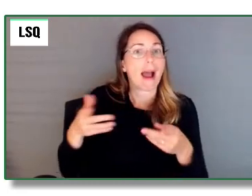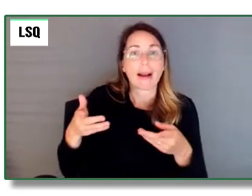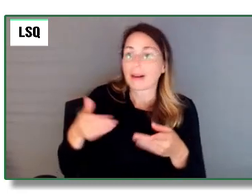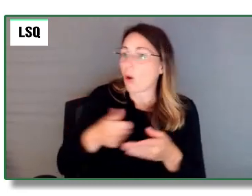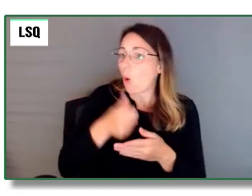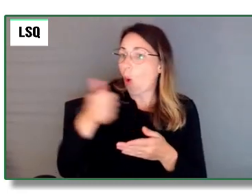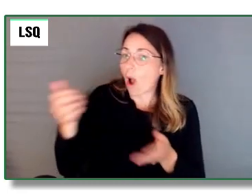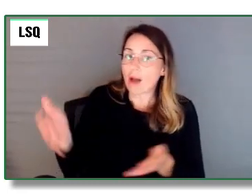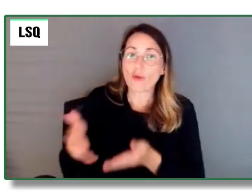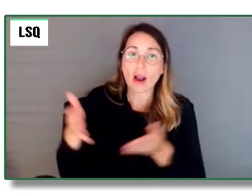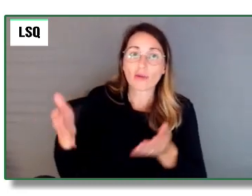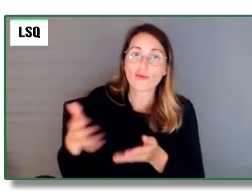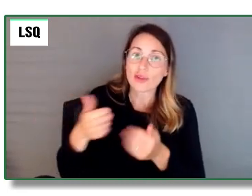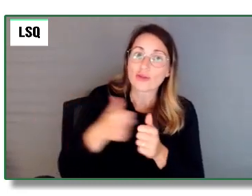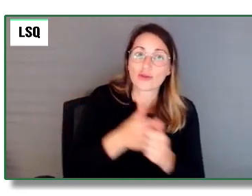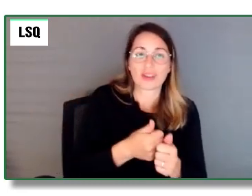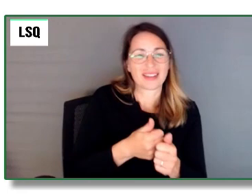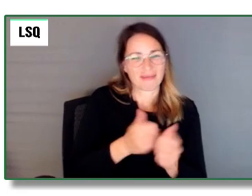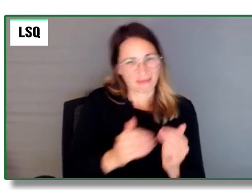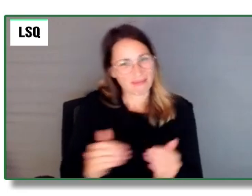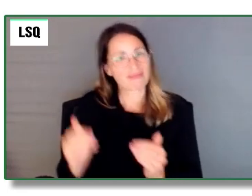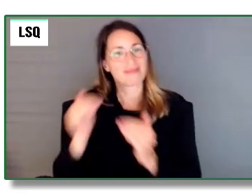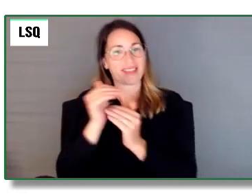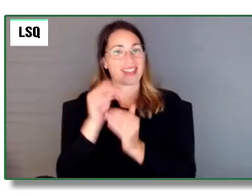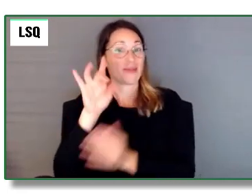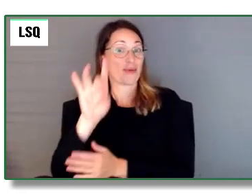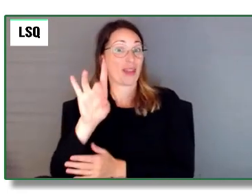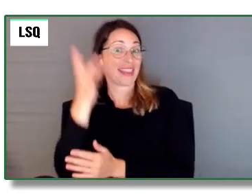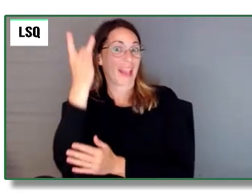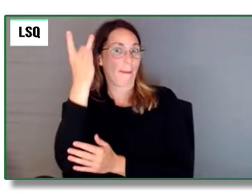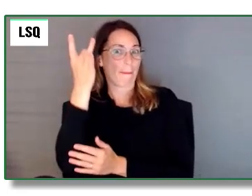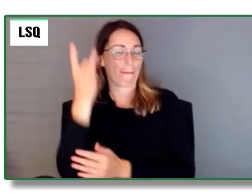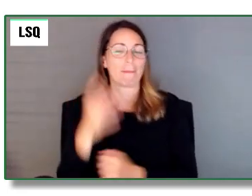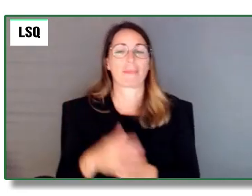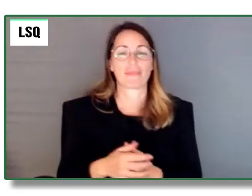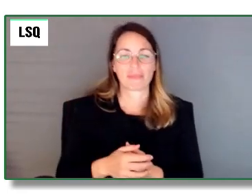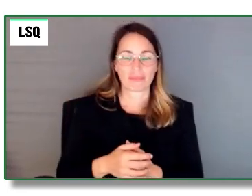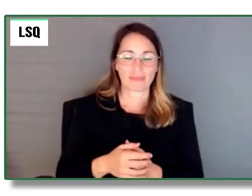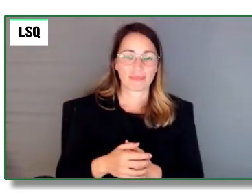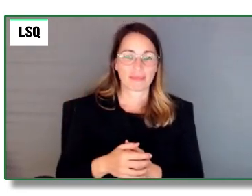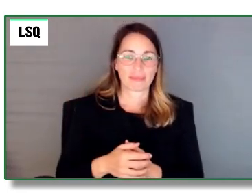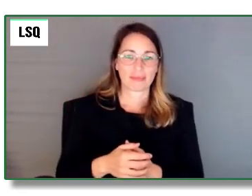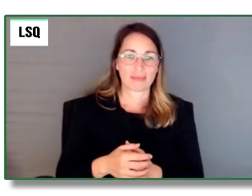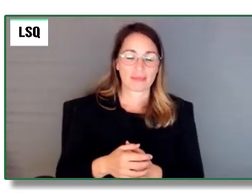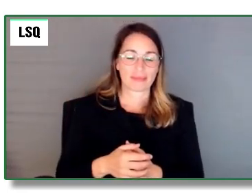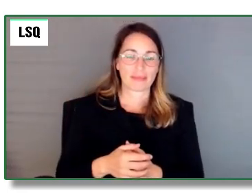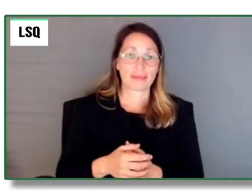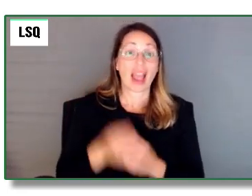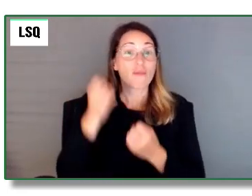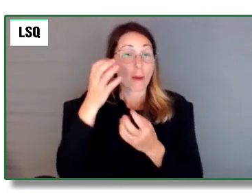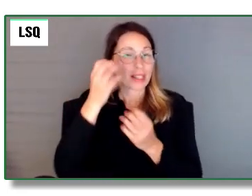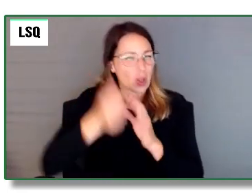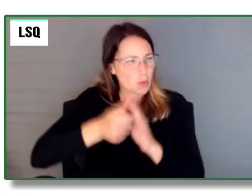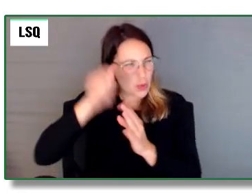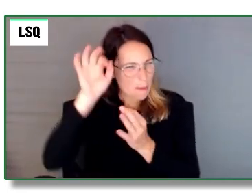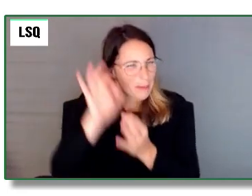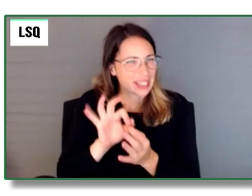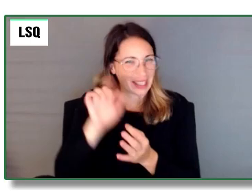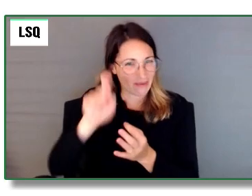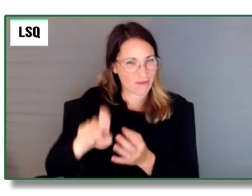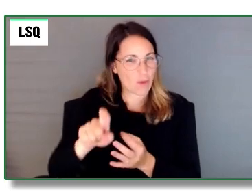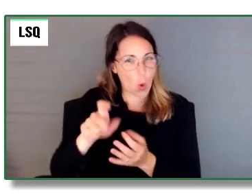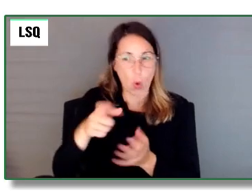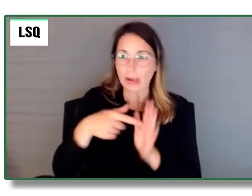pas. Numéro 8, fournir plus d'informations précises sur l'accessibilité plutôt que d'avoir des étiquettes